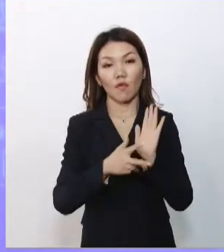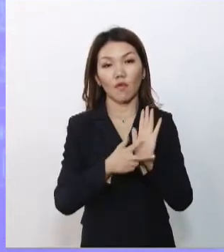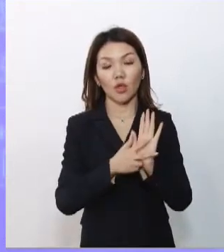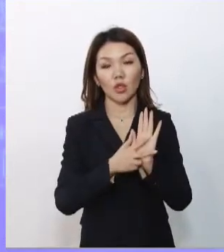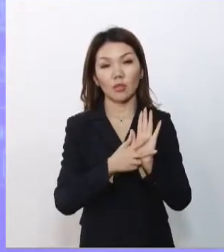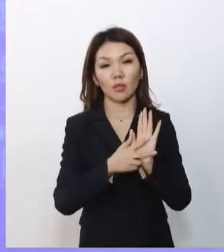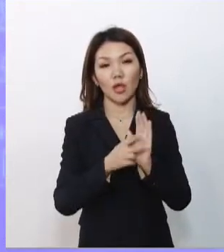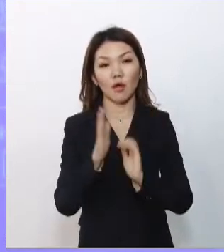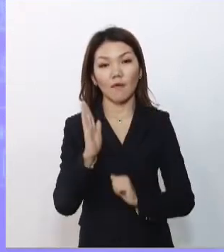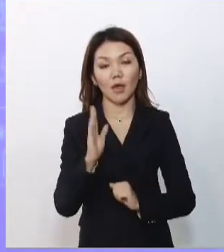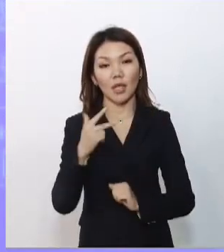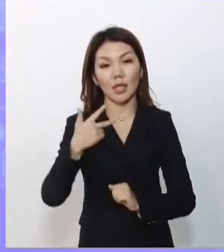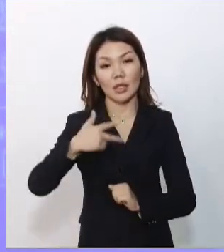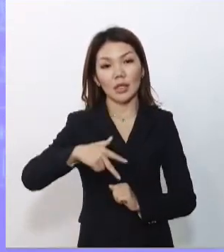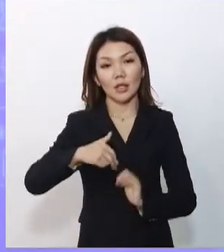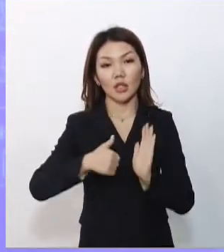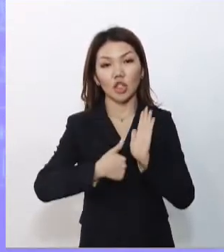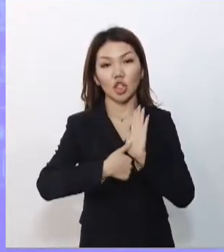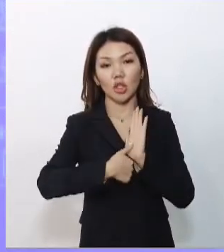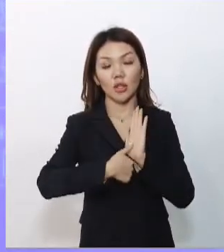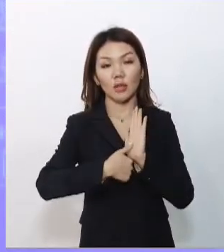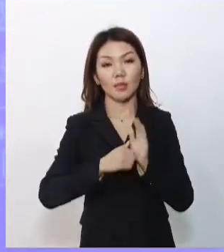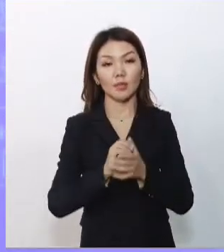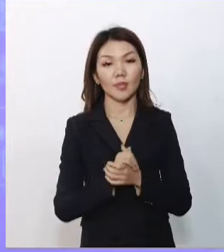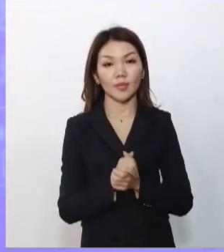48. В. 36.